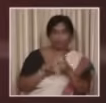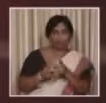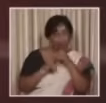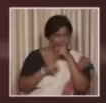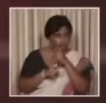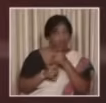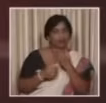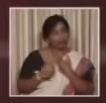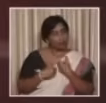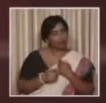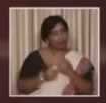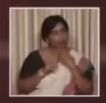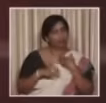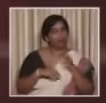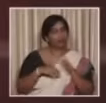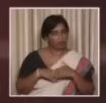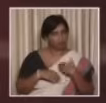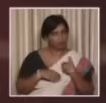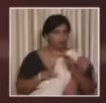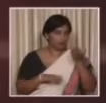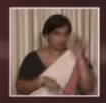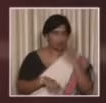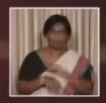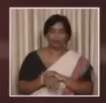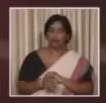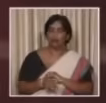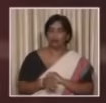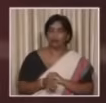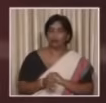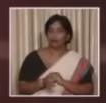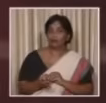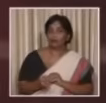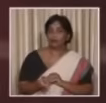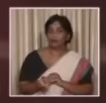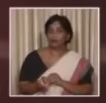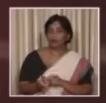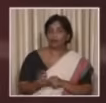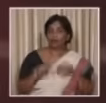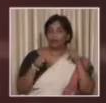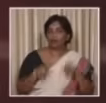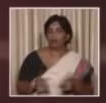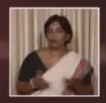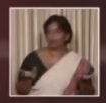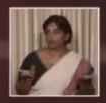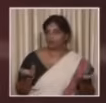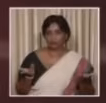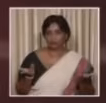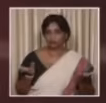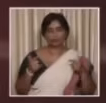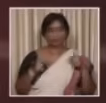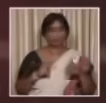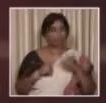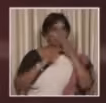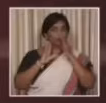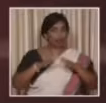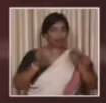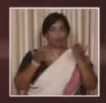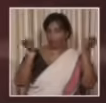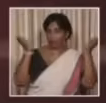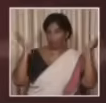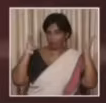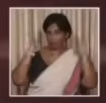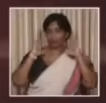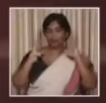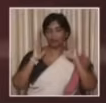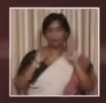කරා. මාත් ඒක අනුගමනය කරලා තියෙන එදා. අද ඒ තත්ත්වයට මොකද වෙලා තියෙන්නේ? දැන් මේ පාසල් දරුවෝ